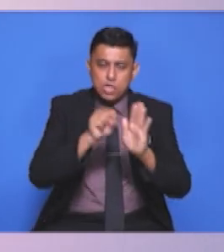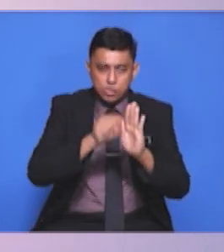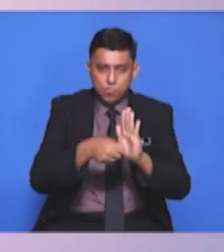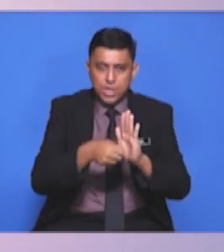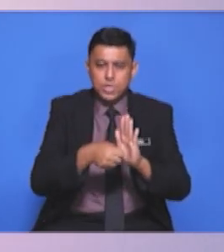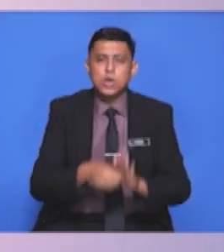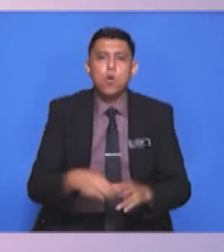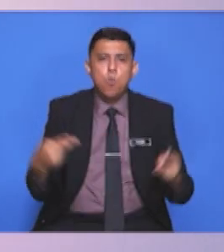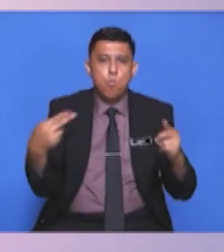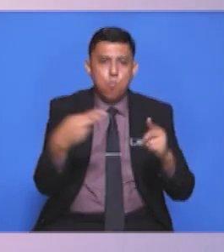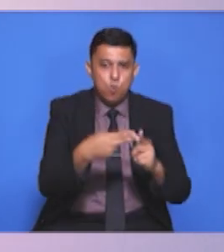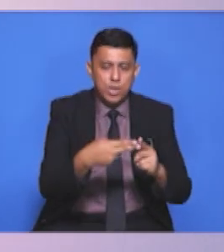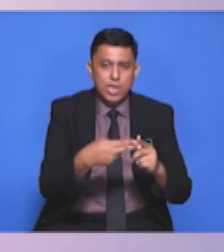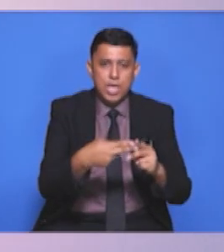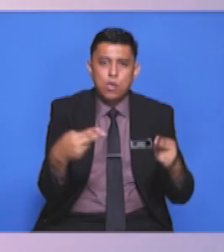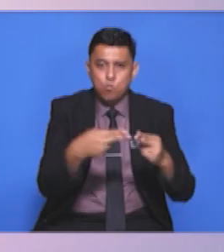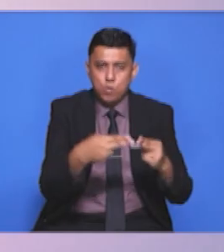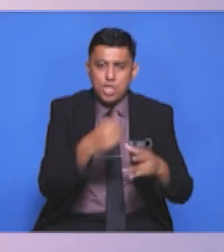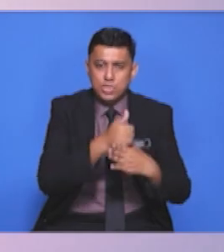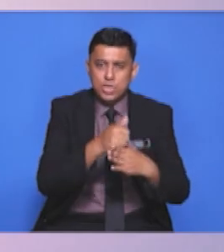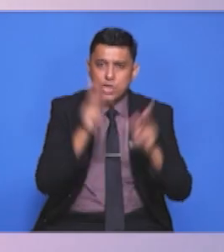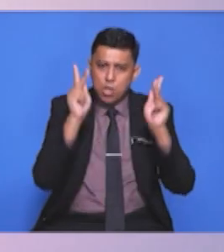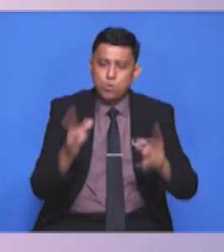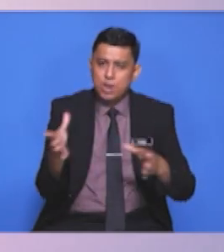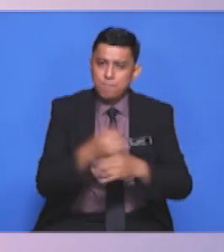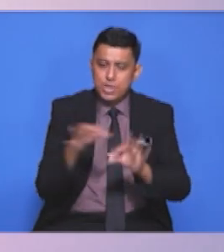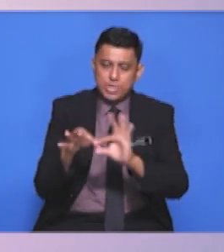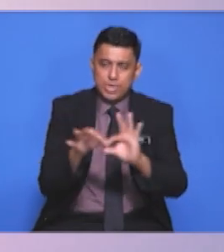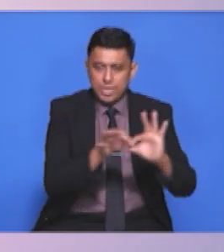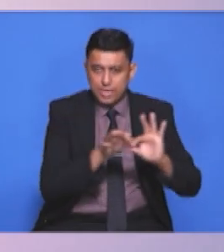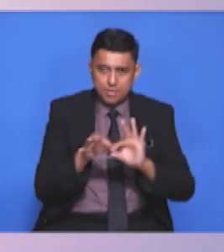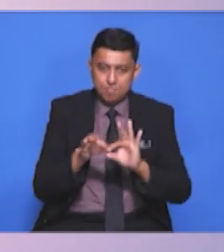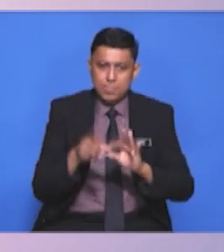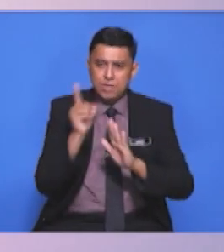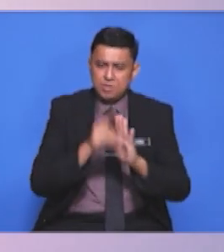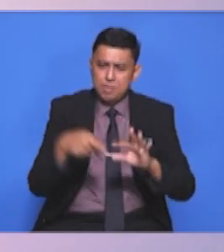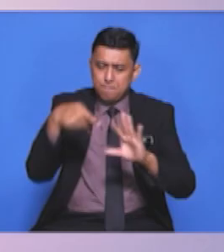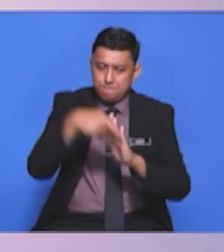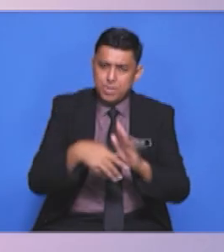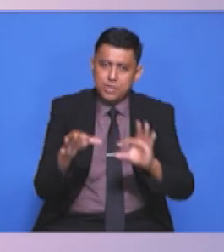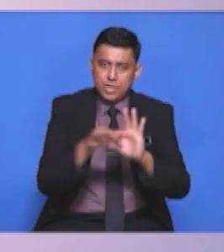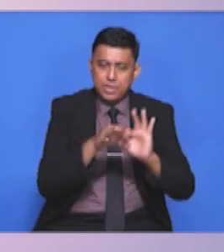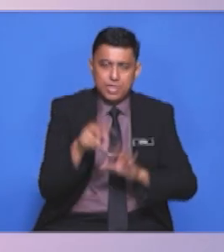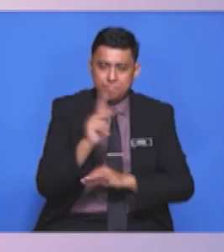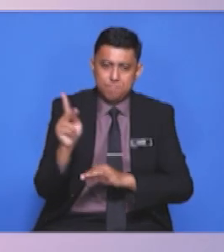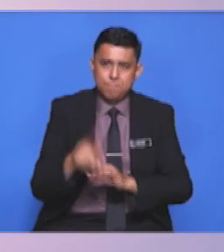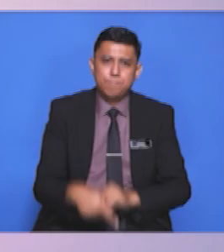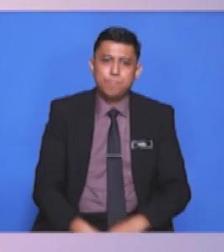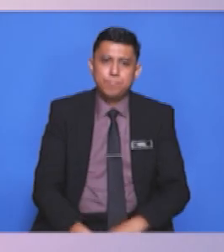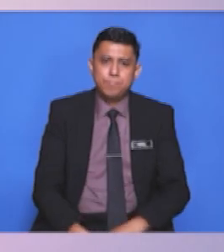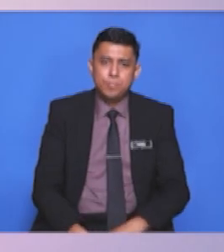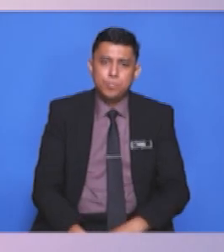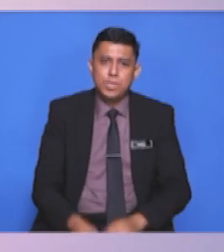antar kaum dapat diperkirakan perkataan diperkirakan salah sepatunya di